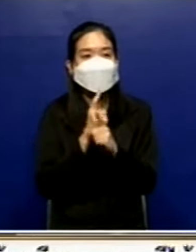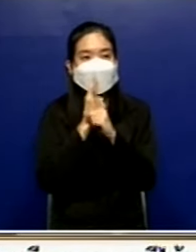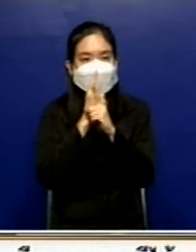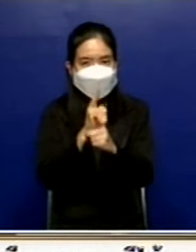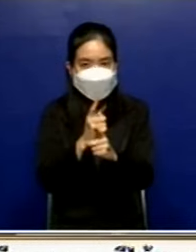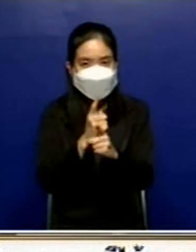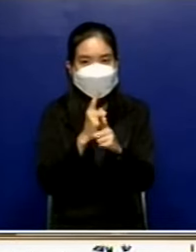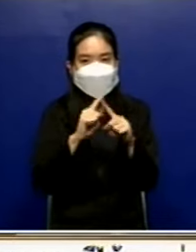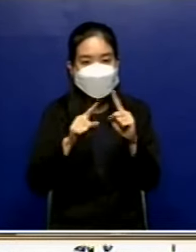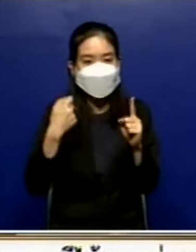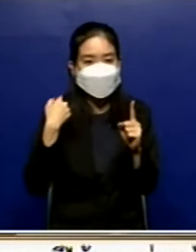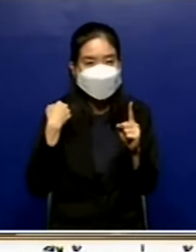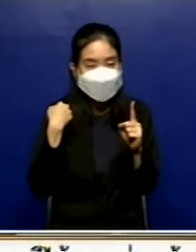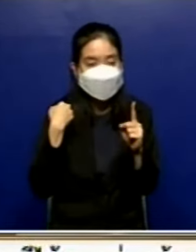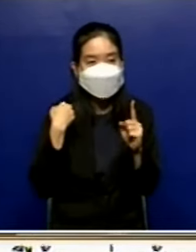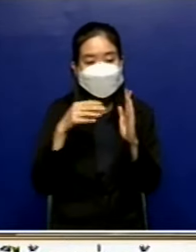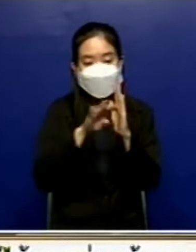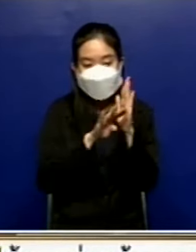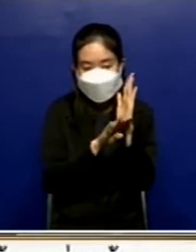ทำโดยใช้หลก GDP